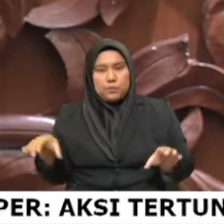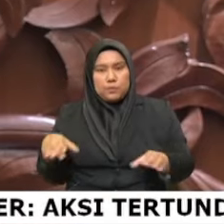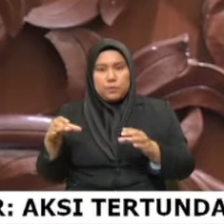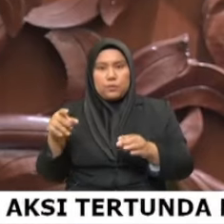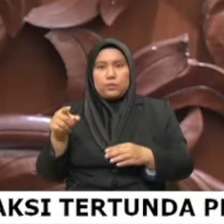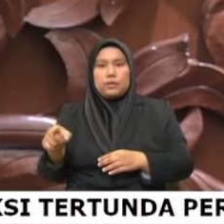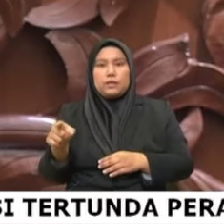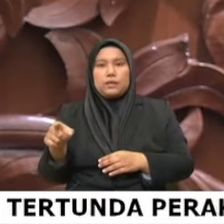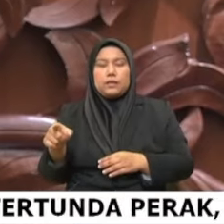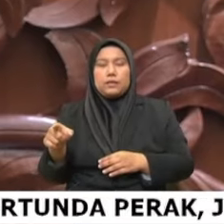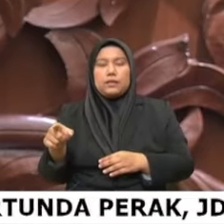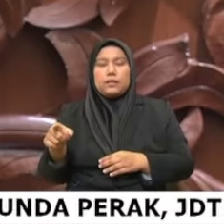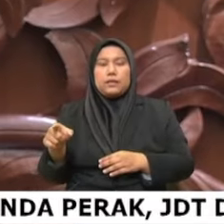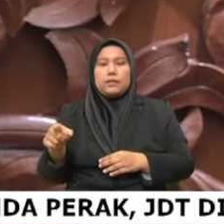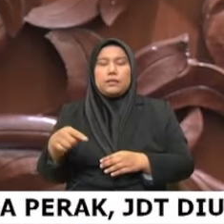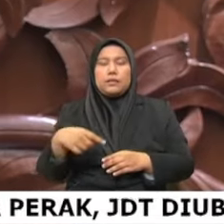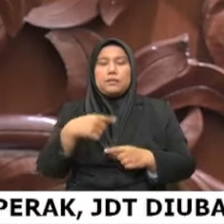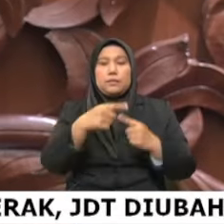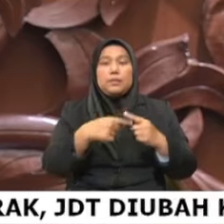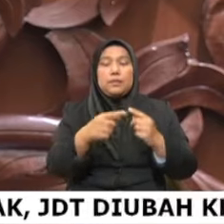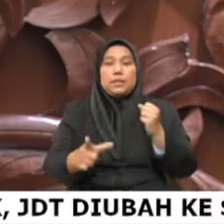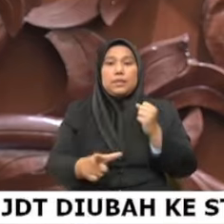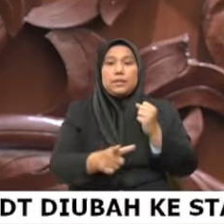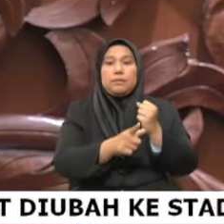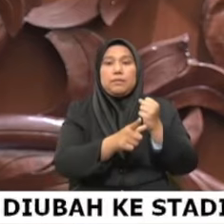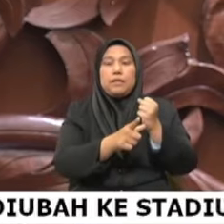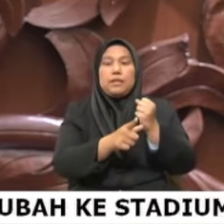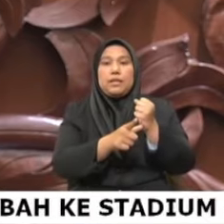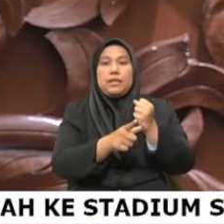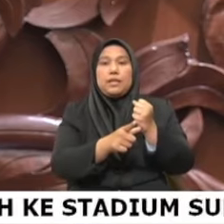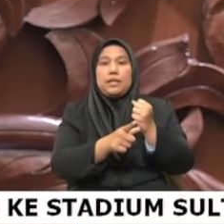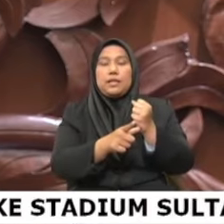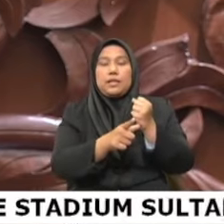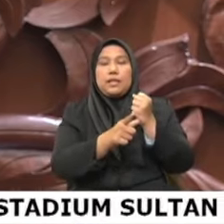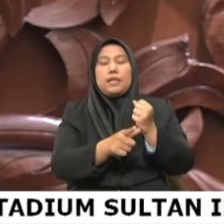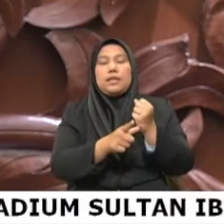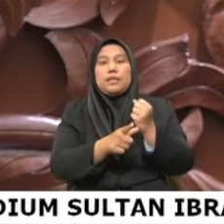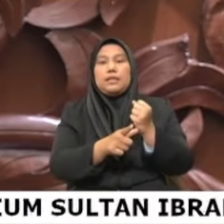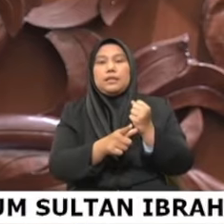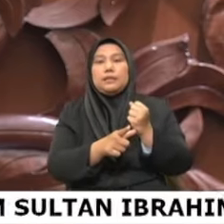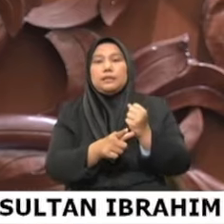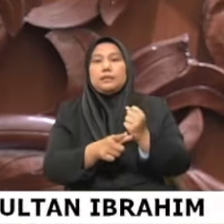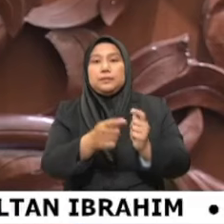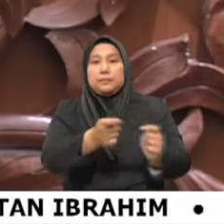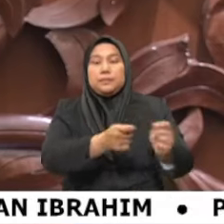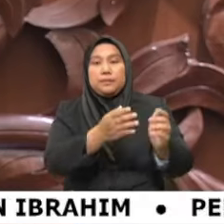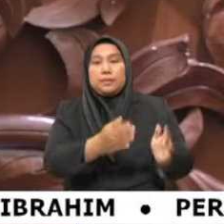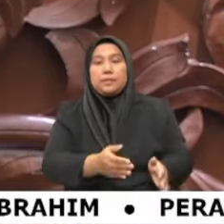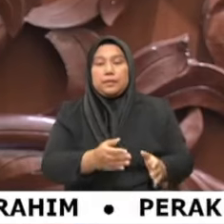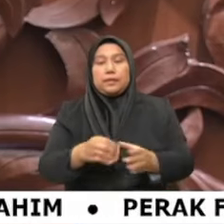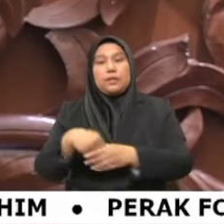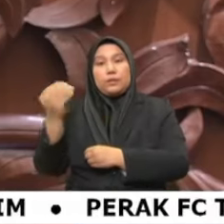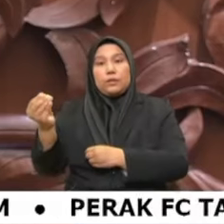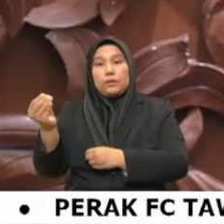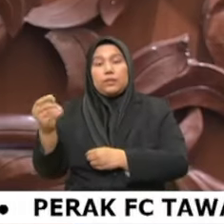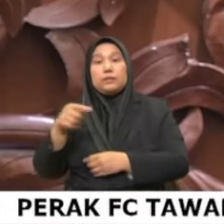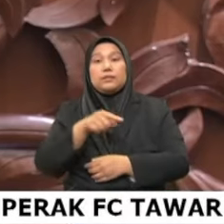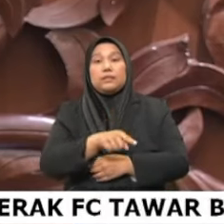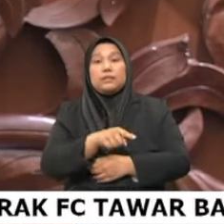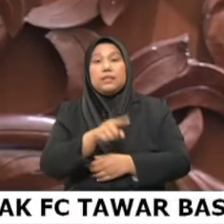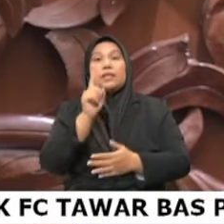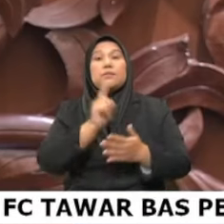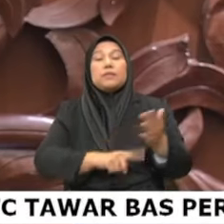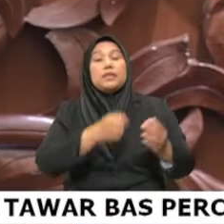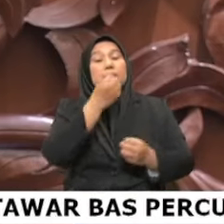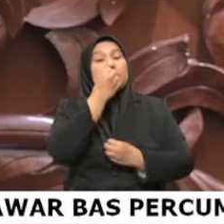apabila timbalan speaker mengarahkan dia keluar satu hari itu. Dia keluar buat statement. Apa yang